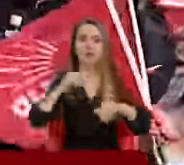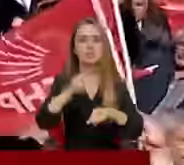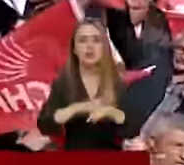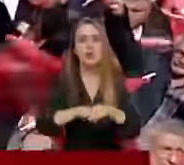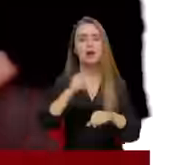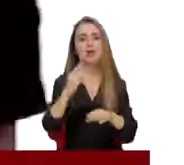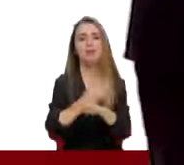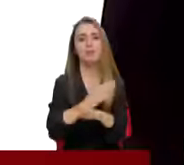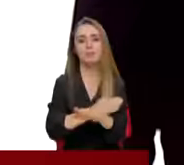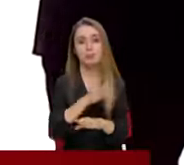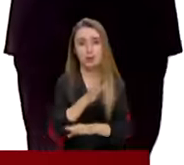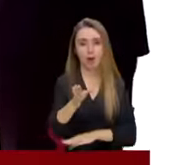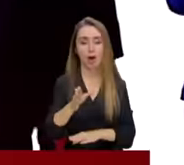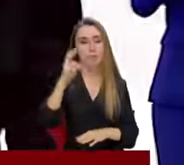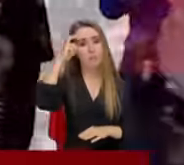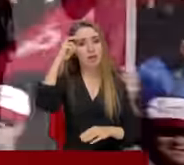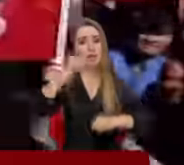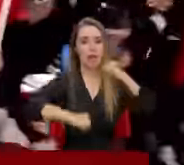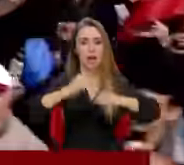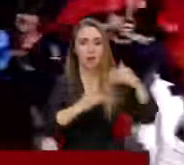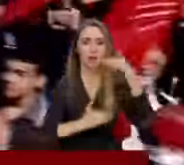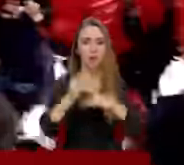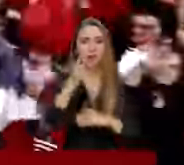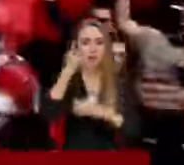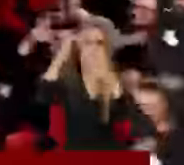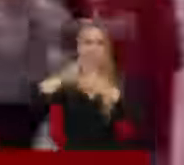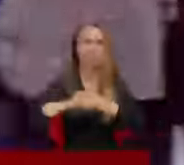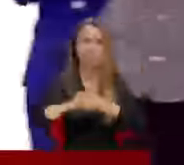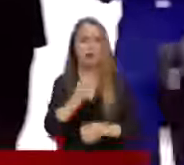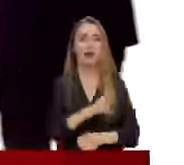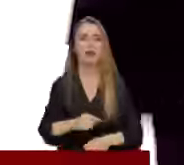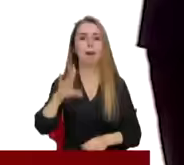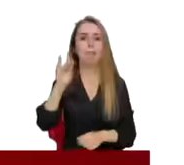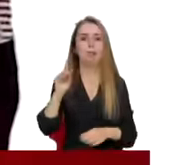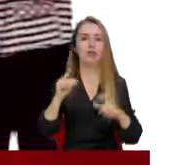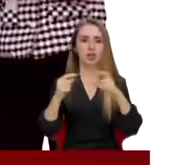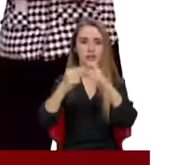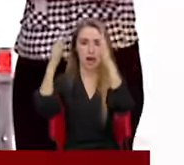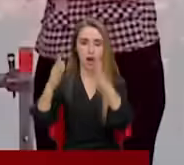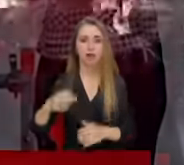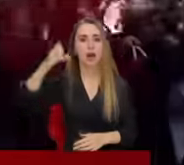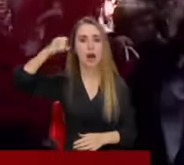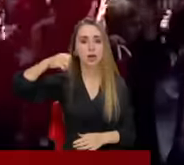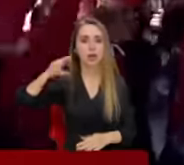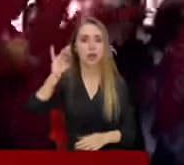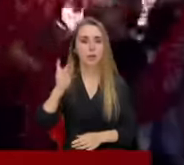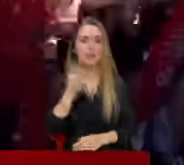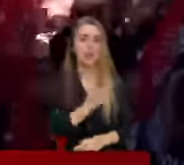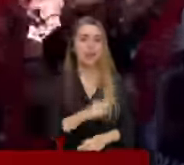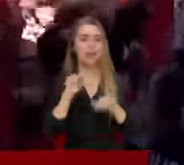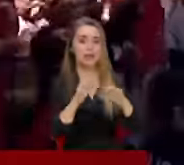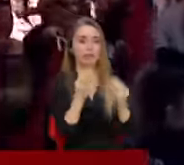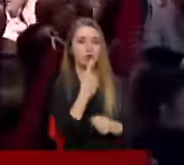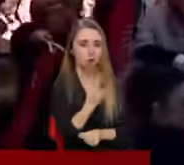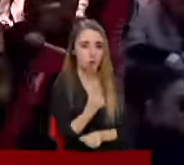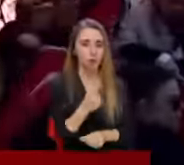ayağı memleketinde. Manisa'da rekabet yüksek. Cumhur İttifakı'nın adayı MHP'li Cengiz Ergün. AK Parti MHP'nin adayını